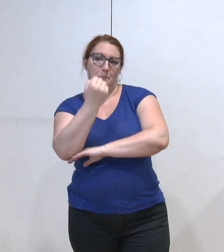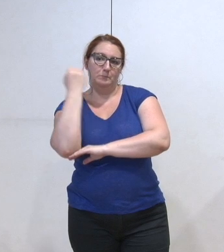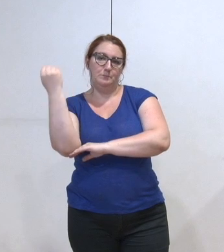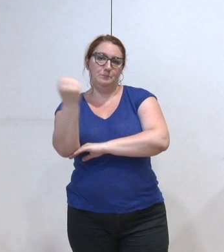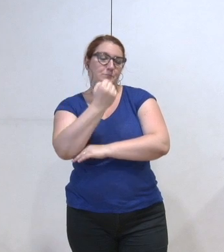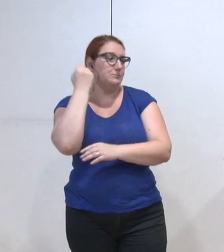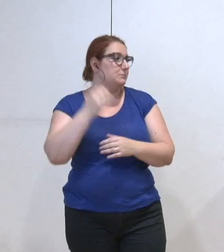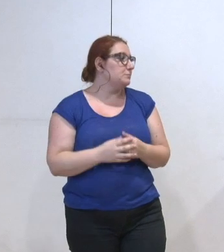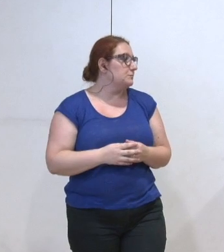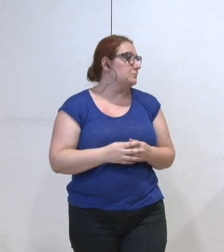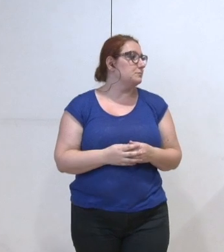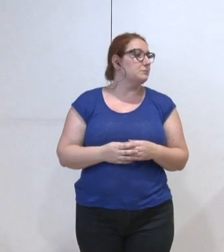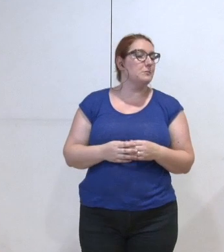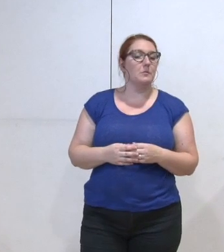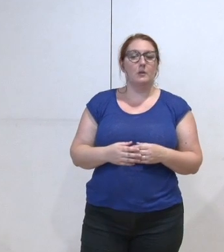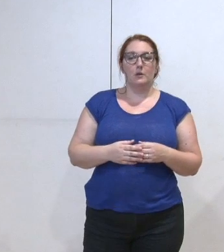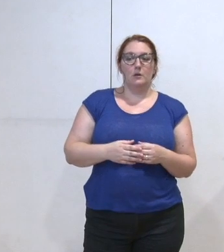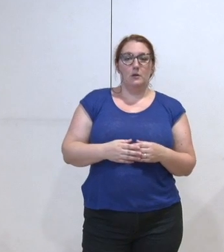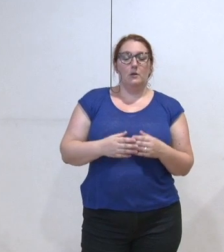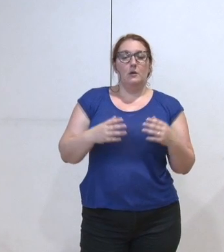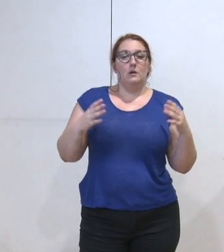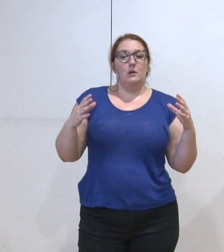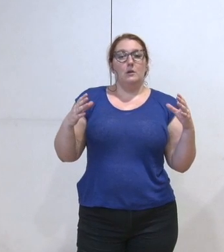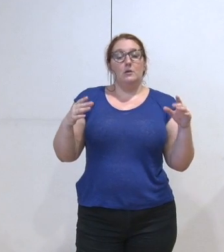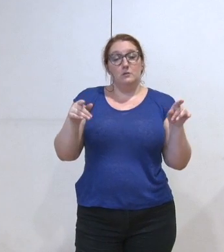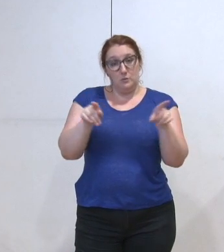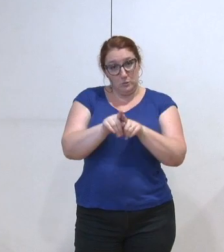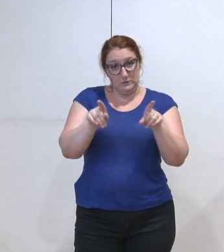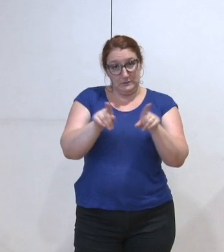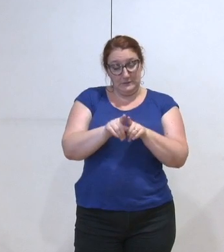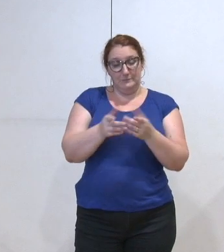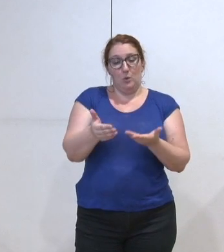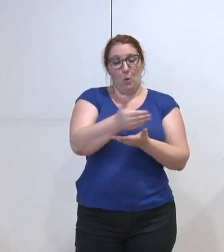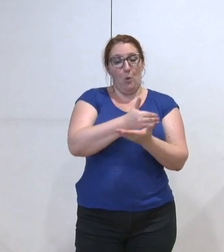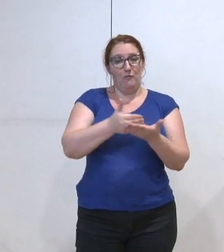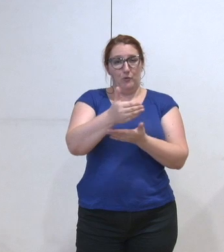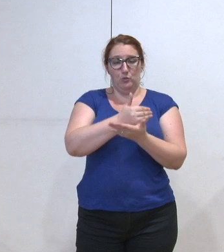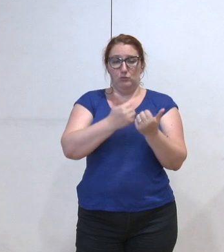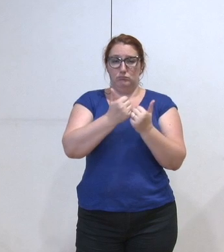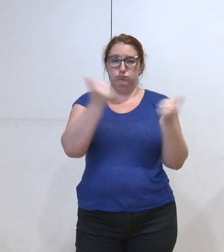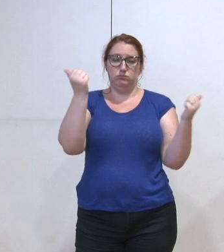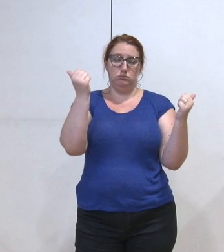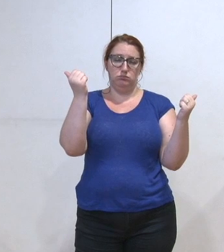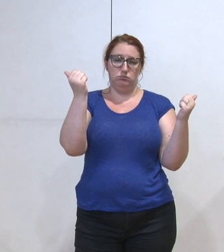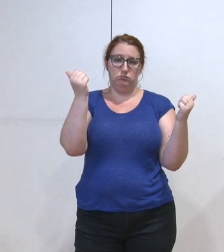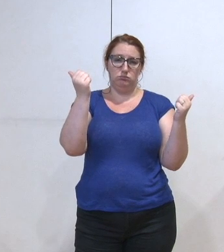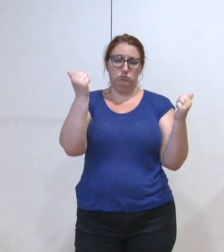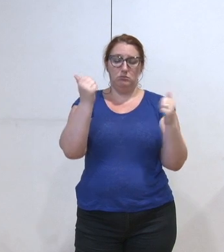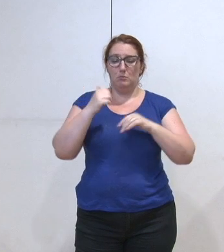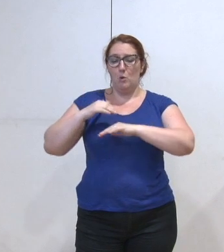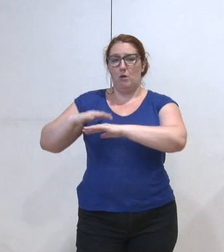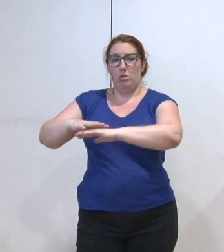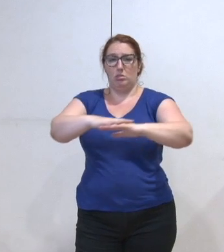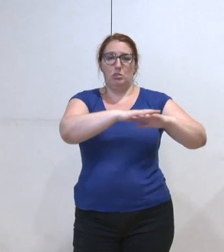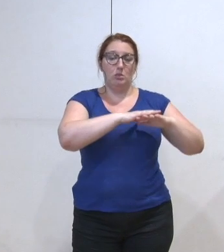l'isolement il est à noter que il y a de fortes inégalité de revenus à peu près dans un certain nombre de quartiers mais en